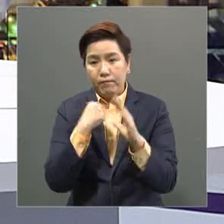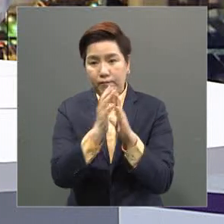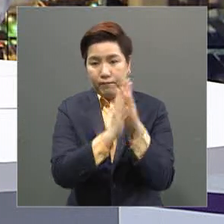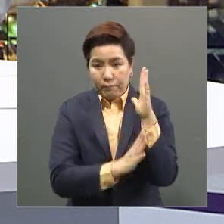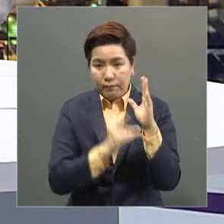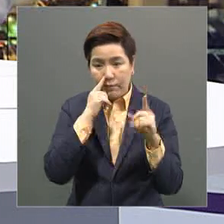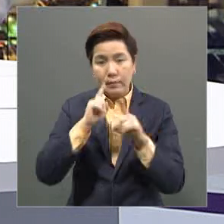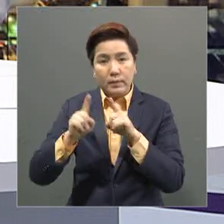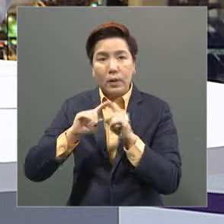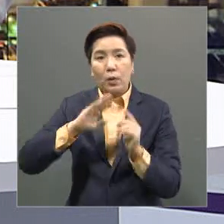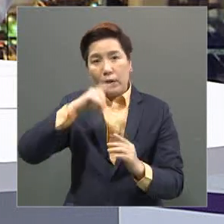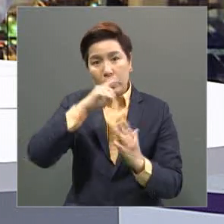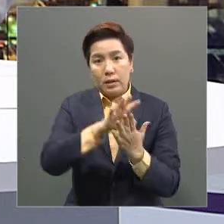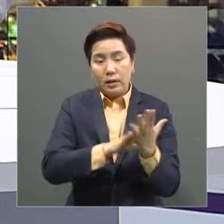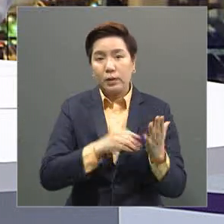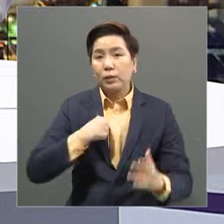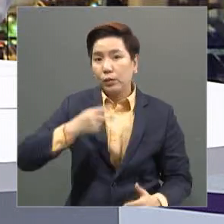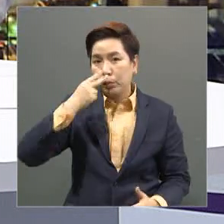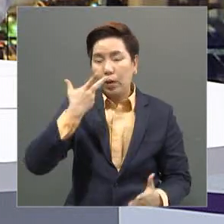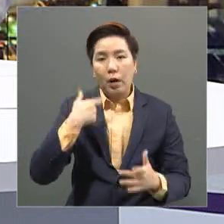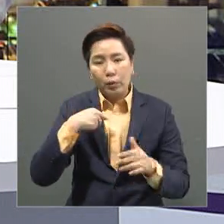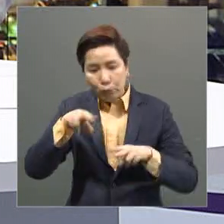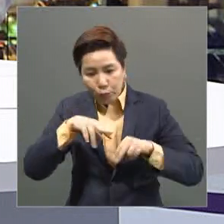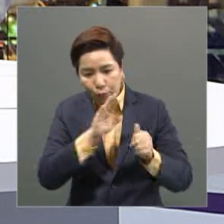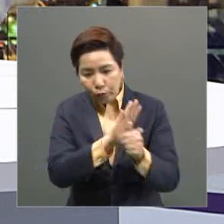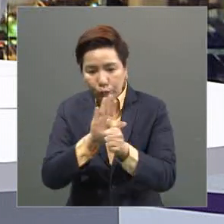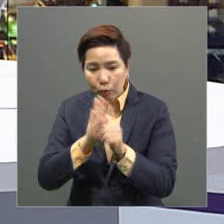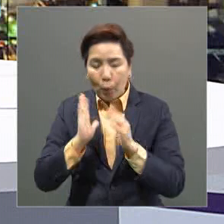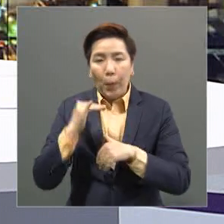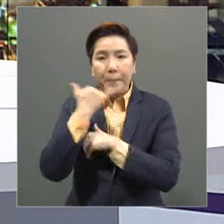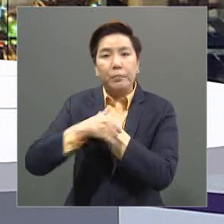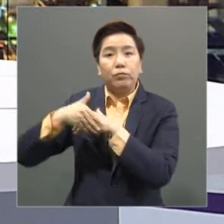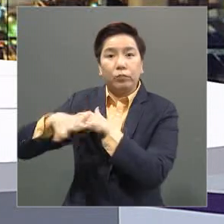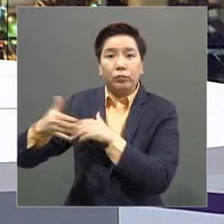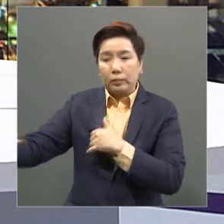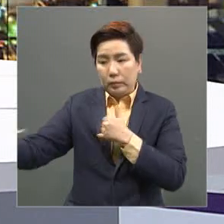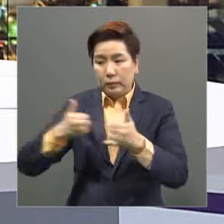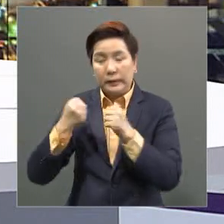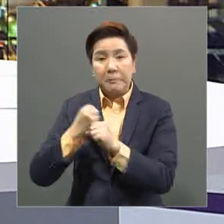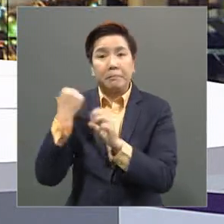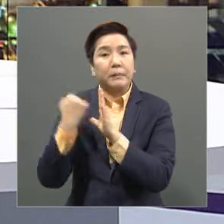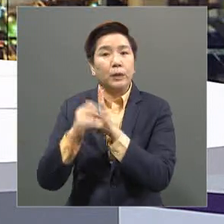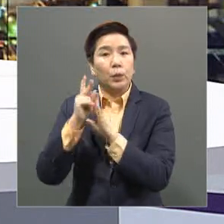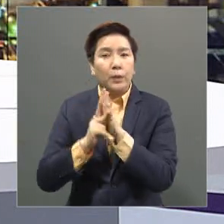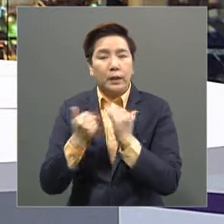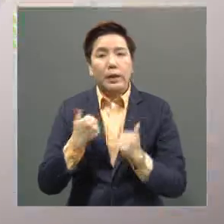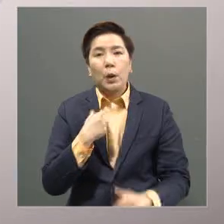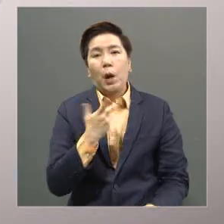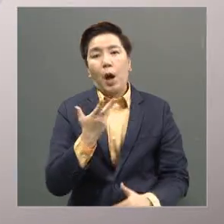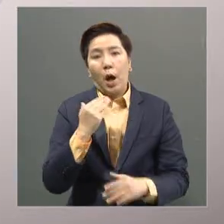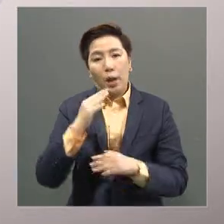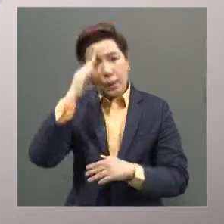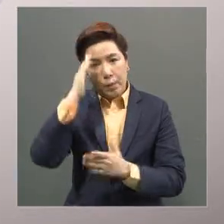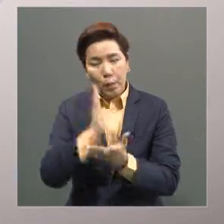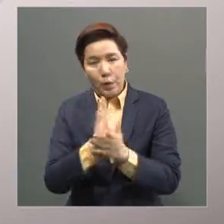ทุกจุดทั่วประเทศอย่างเรื่องของการดูแลแรงงานต่างด้าวแรงงานผิดกฎหมายเนี่ยล่าสุดทางตำรวจทางหลวงสุราษฎร์ธานี